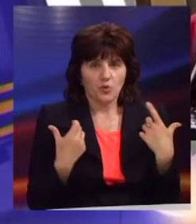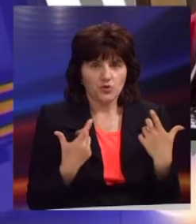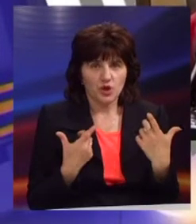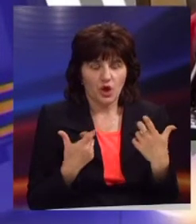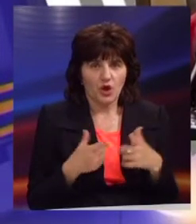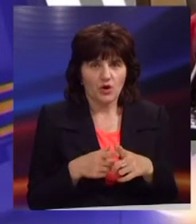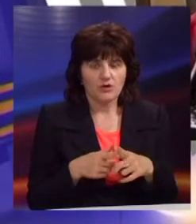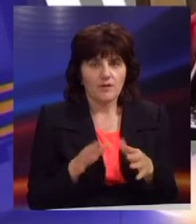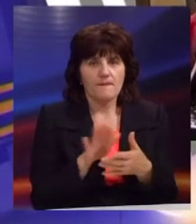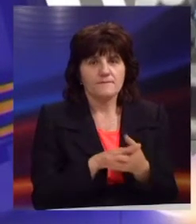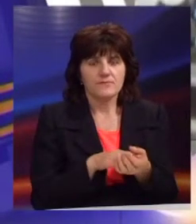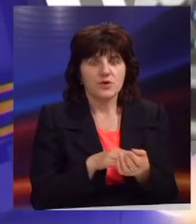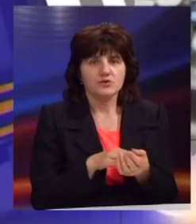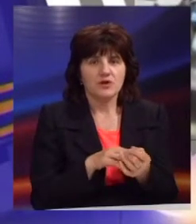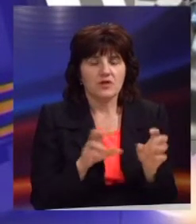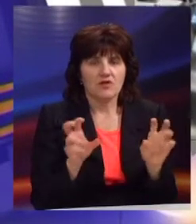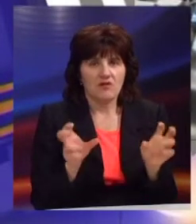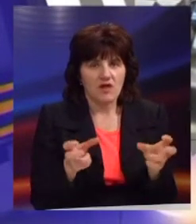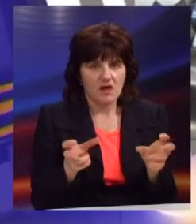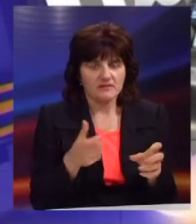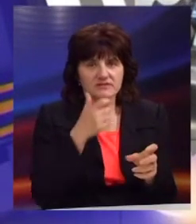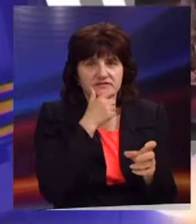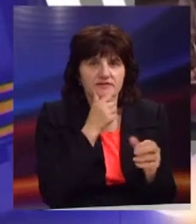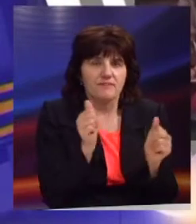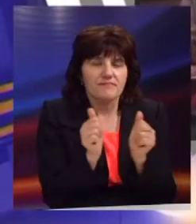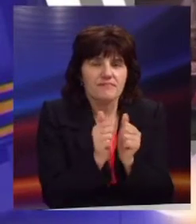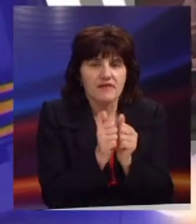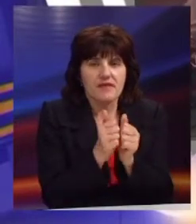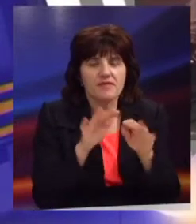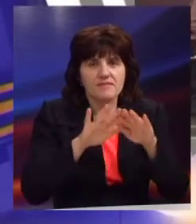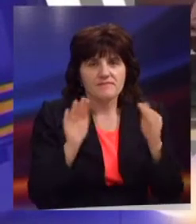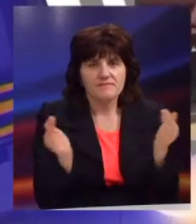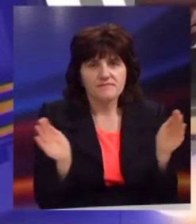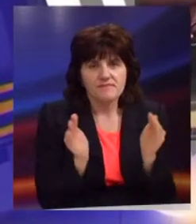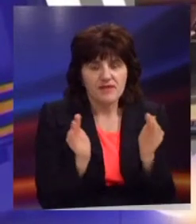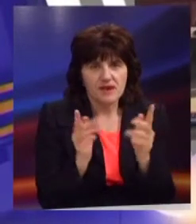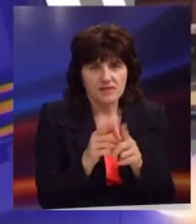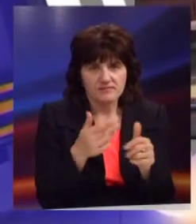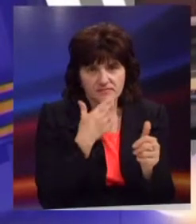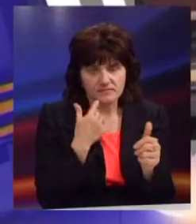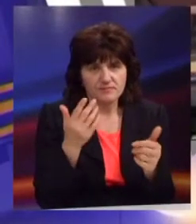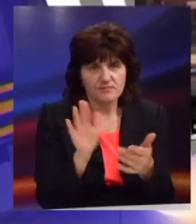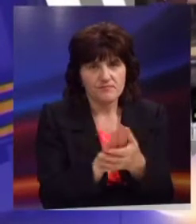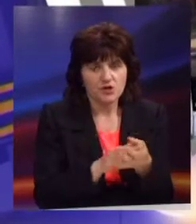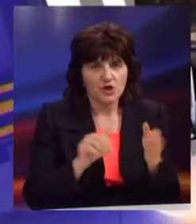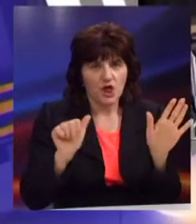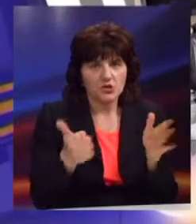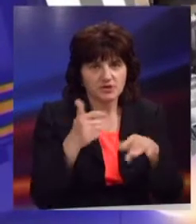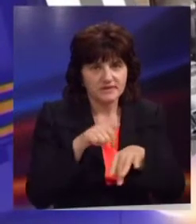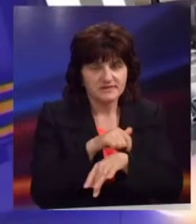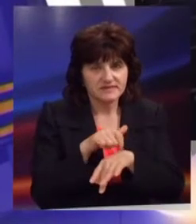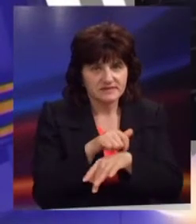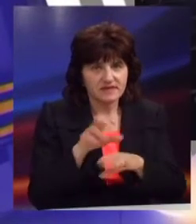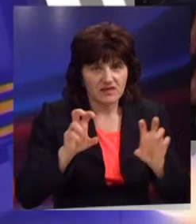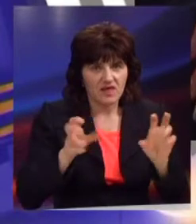Vanung. Startujući sa radom na iznajmljenoj opremi i u skučenom prostoru, redakcija je ambiciozno krenula sa 16 sati